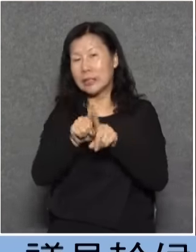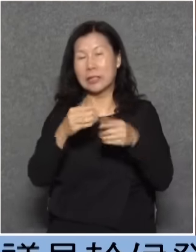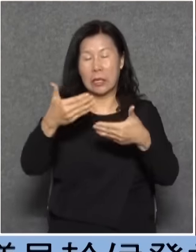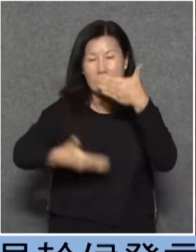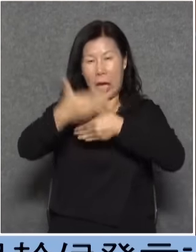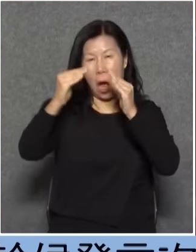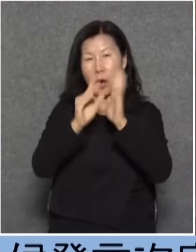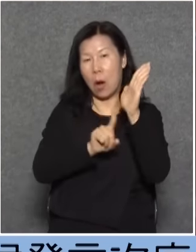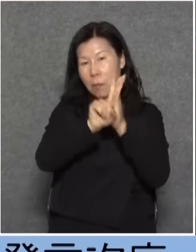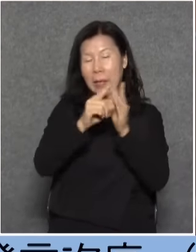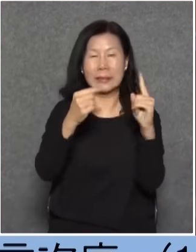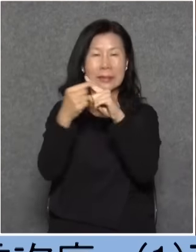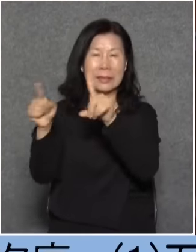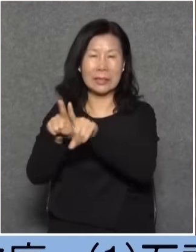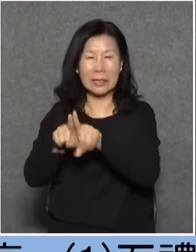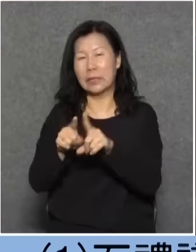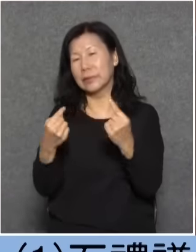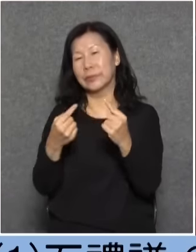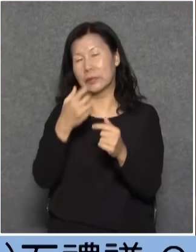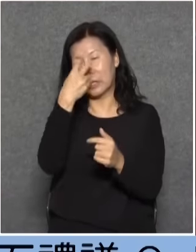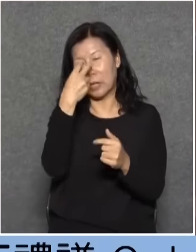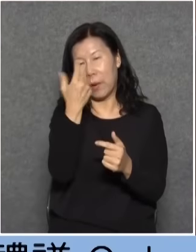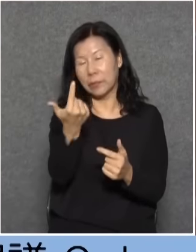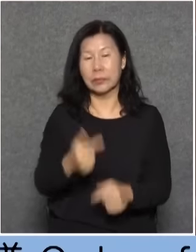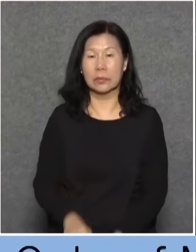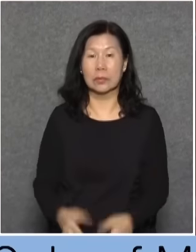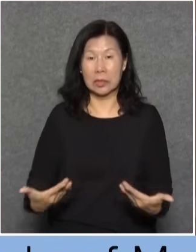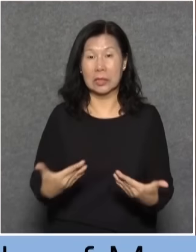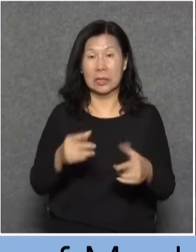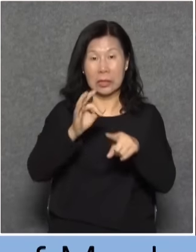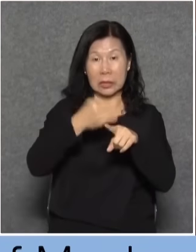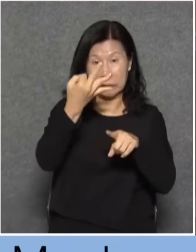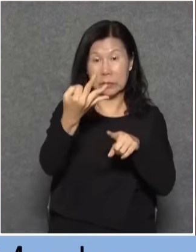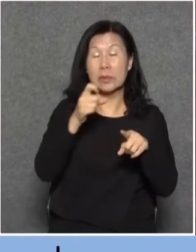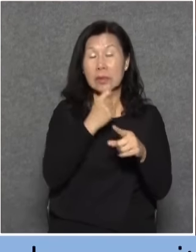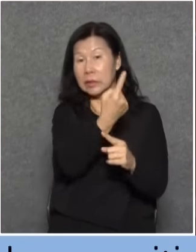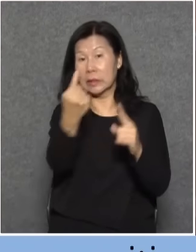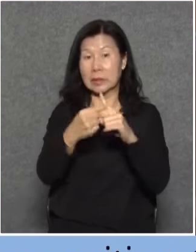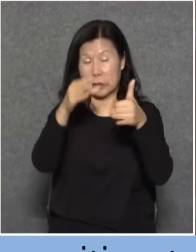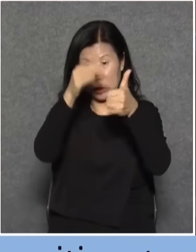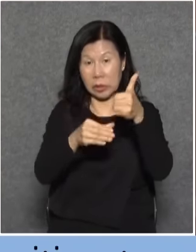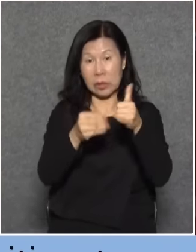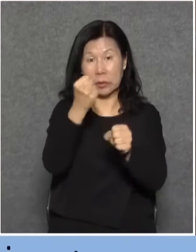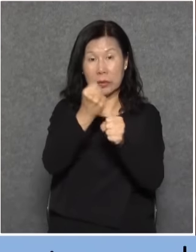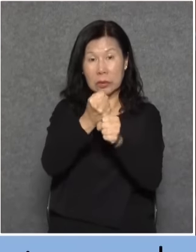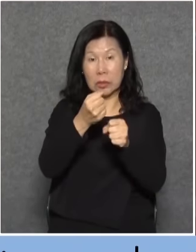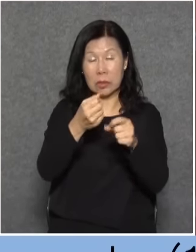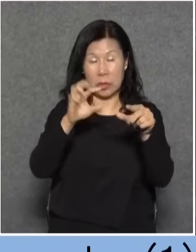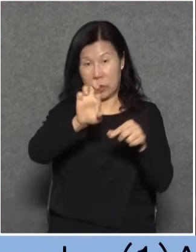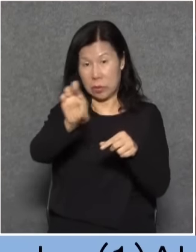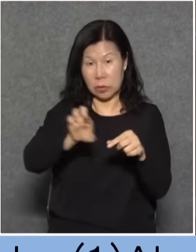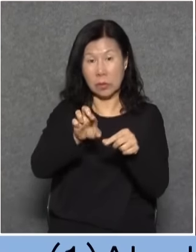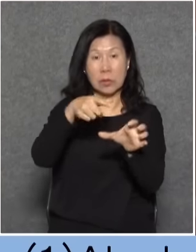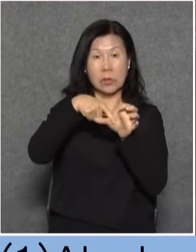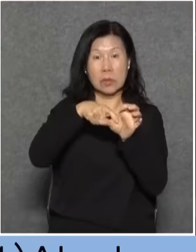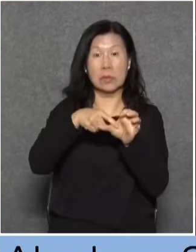飙升对普罗市民的伤害。今年首季香港市民每个月的个人就业入息中位数